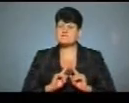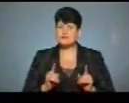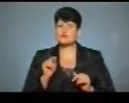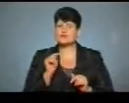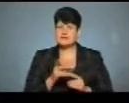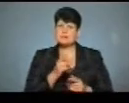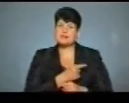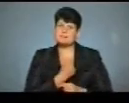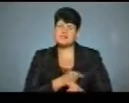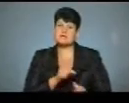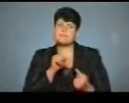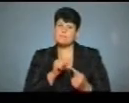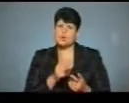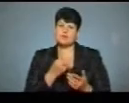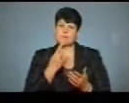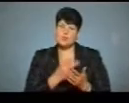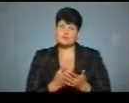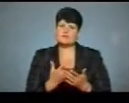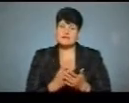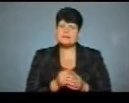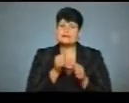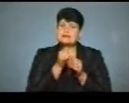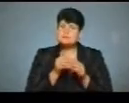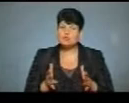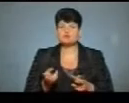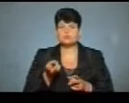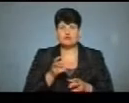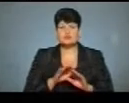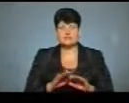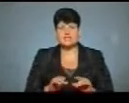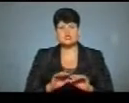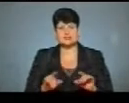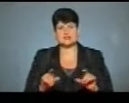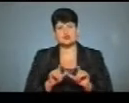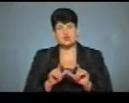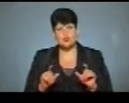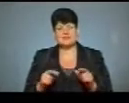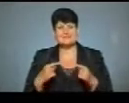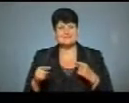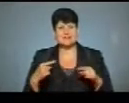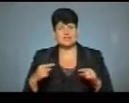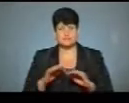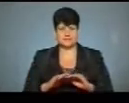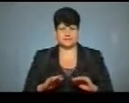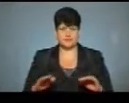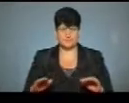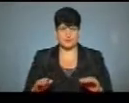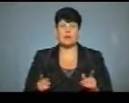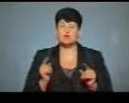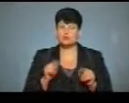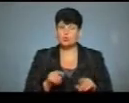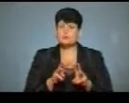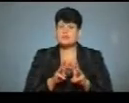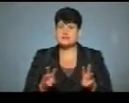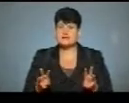мають медичні протипоказання до вакцинації, не зможуть відвідувати дитячі садки та школи з іншими учнями. Тому